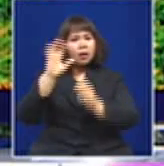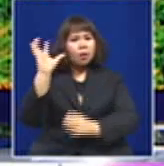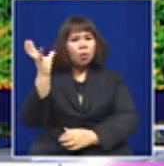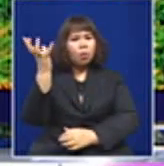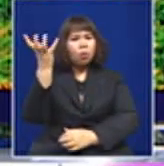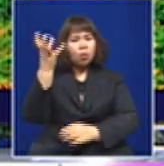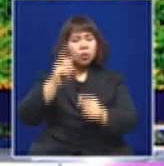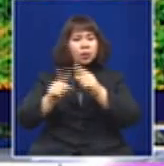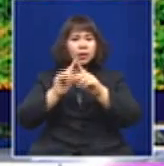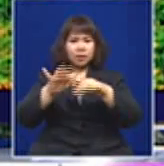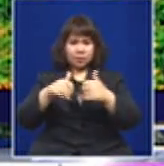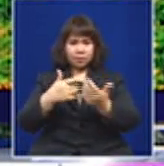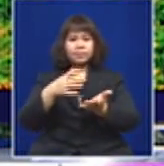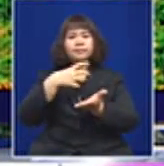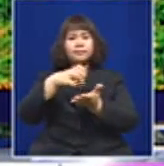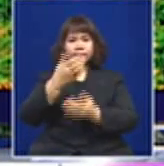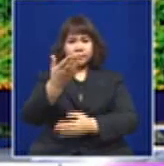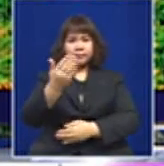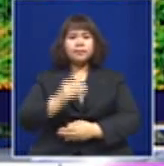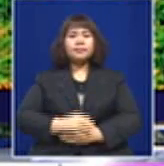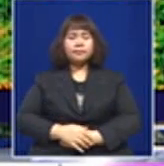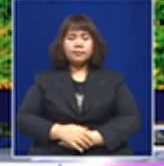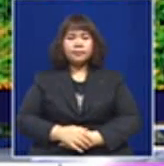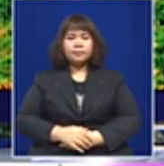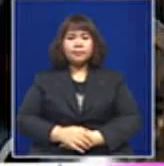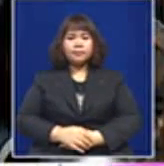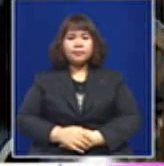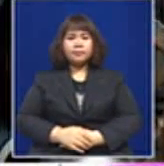ได้อย่างไรบ้างติดตามได้จากรายงานครับ